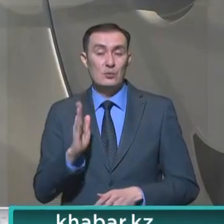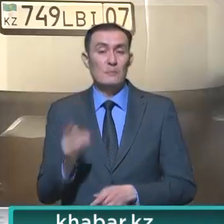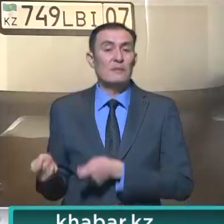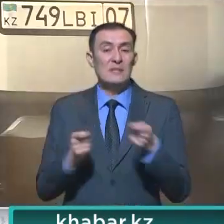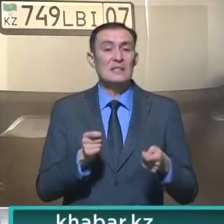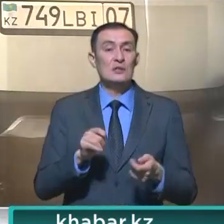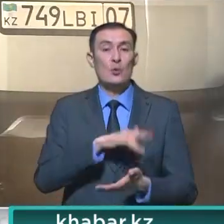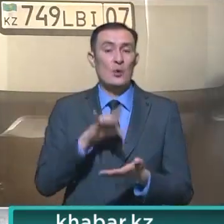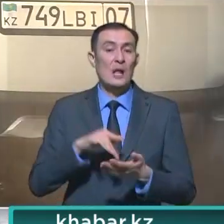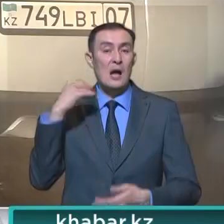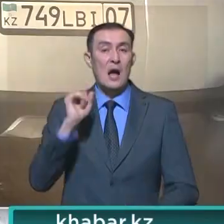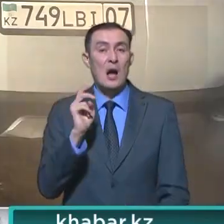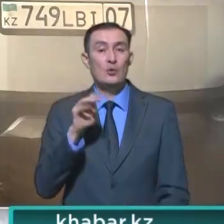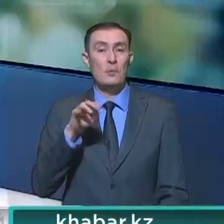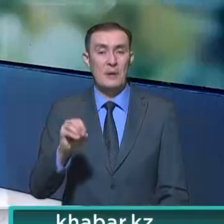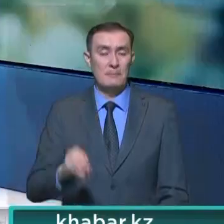из Актобе.